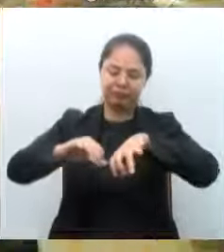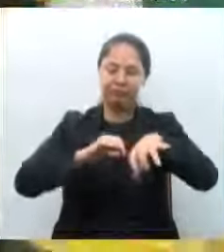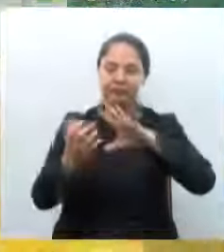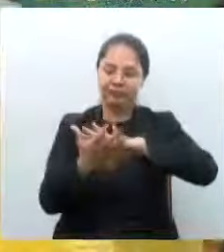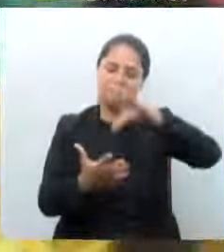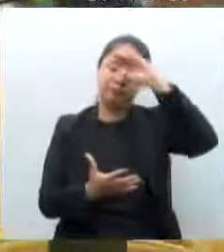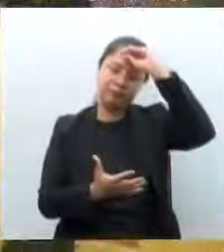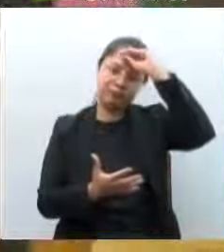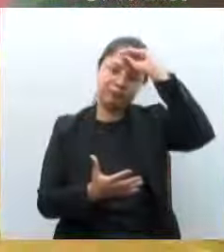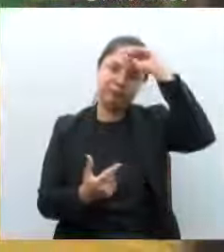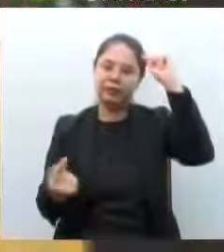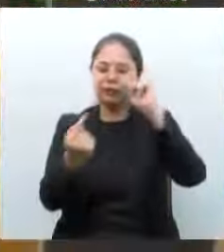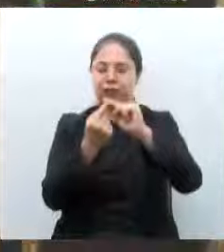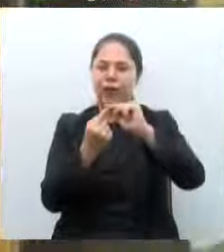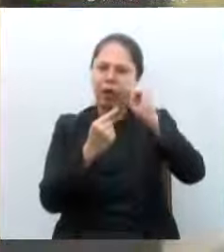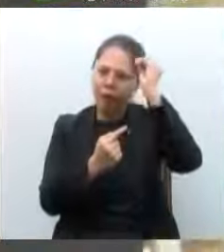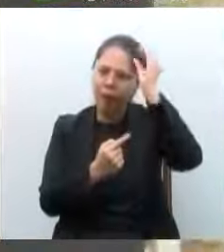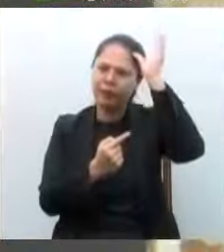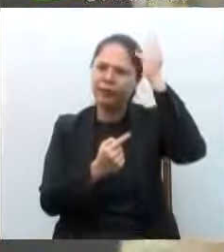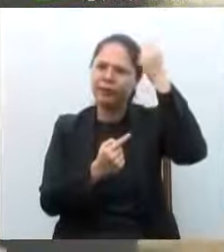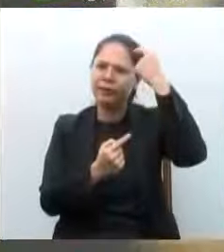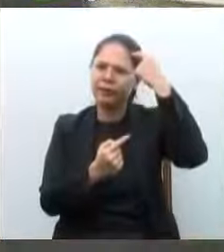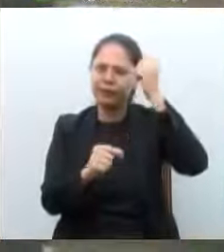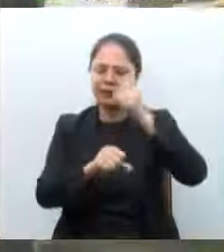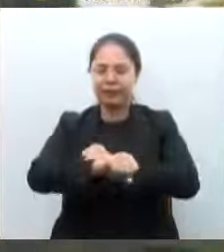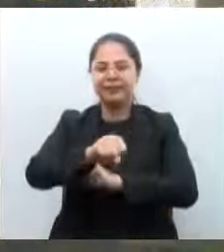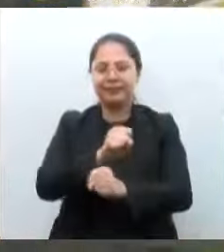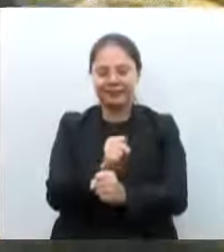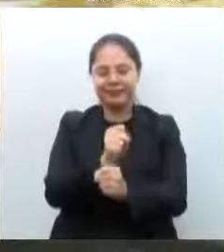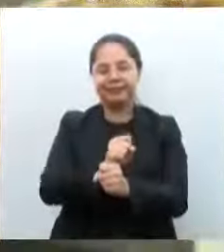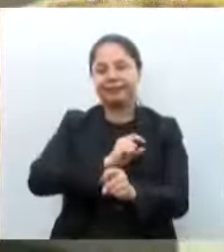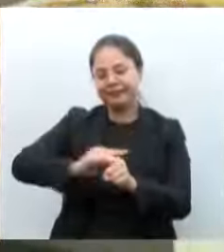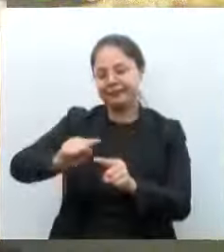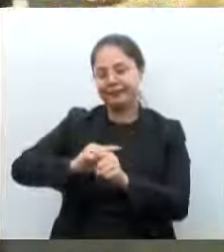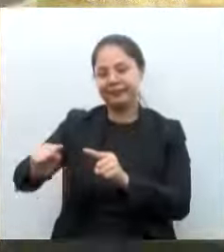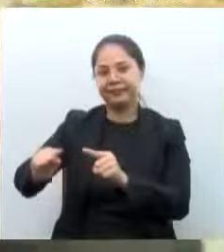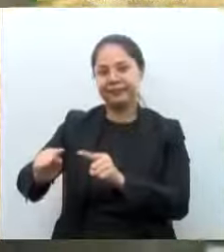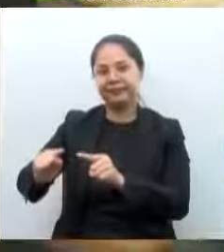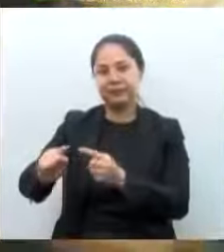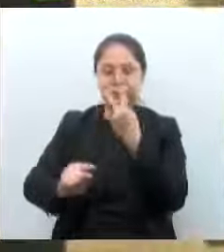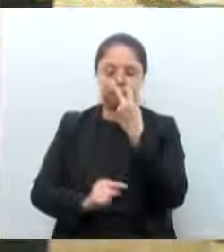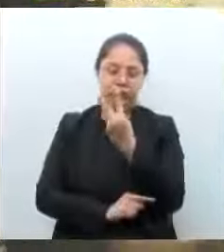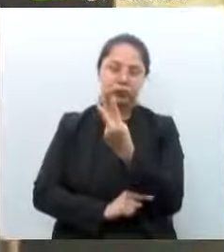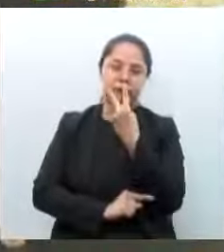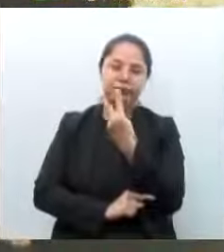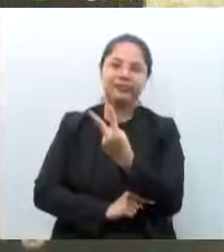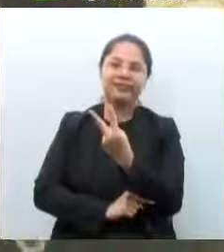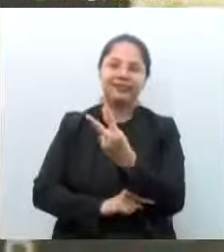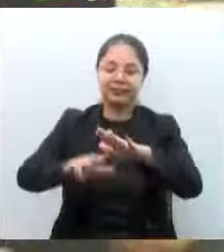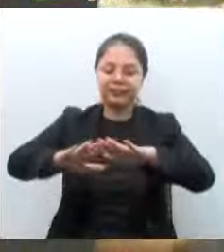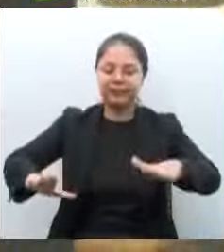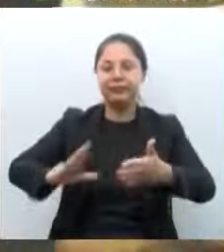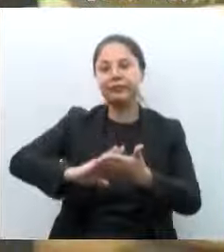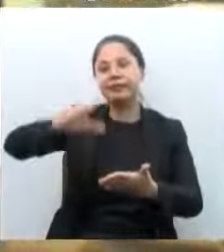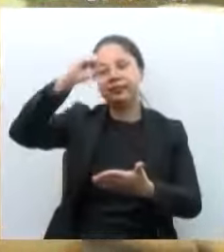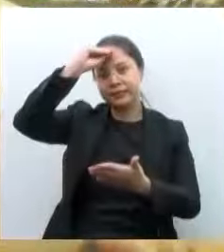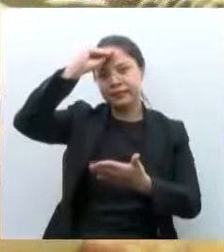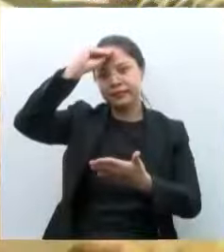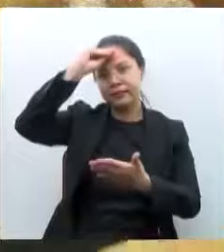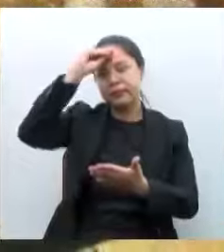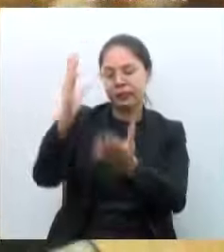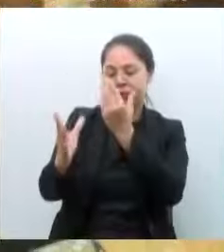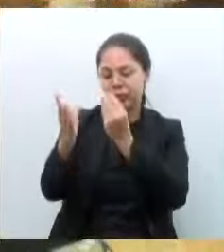การเกี่ยวกับความคิดขั้นสูงนะคะการลงมือทำรวมถึงการลงมือซึ่งการที่นักเรียนได้มาเรียน